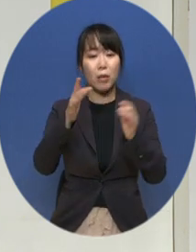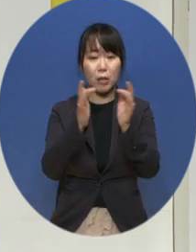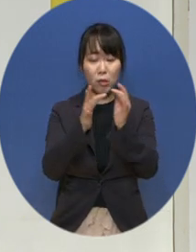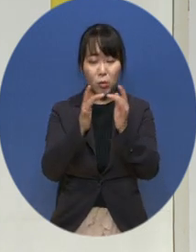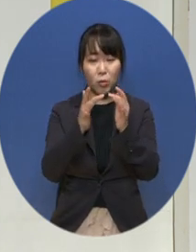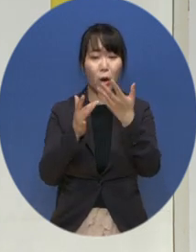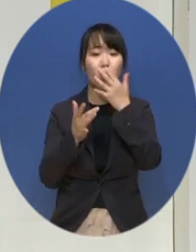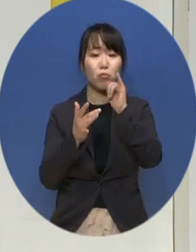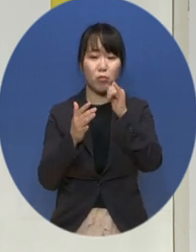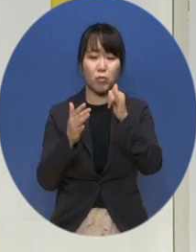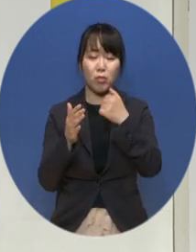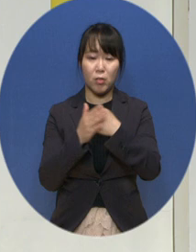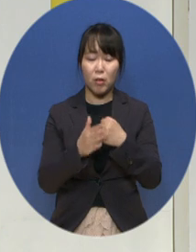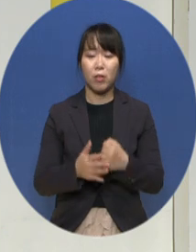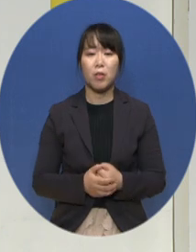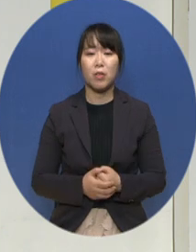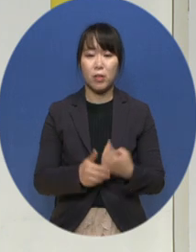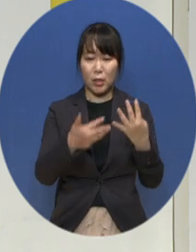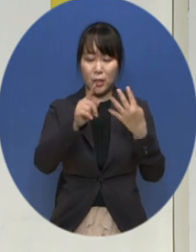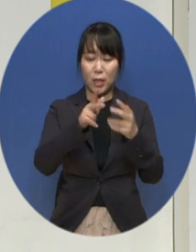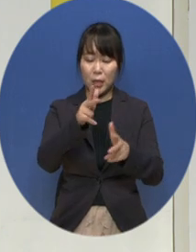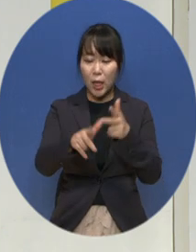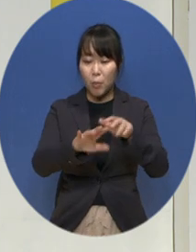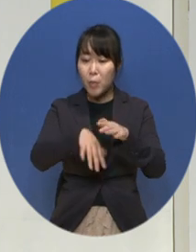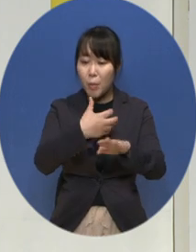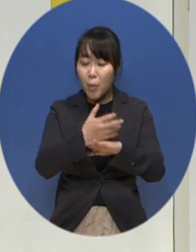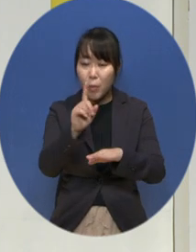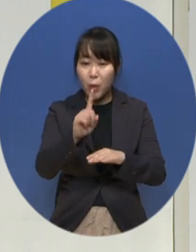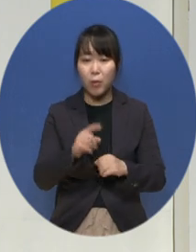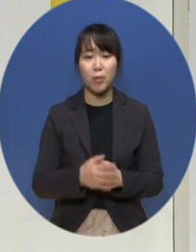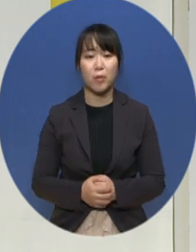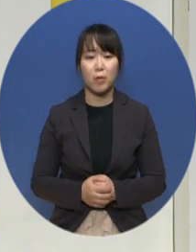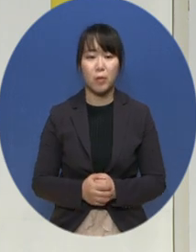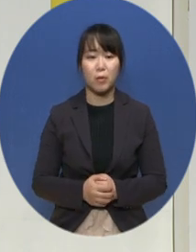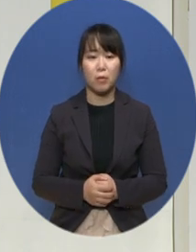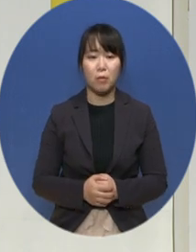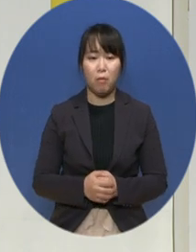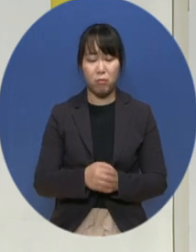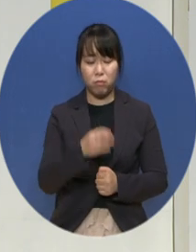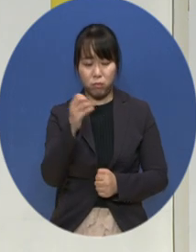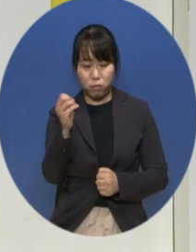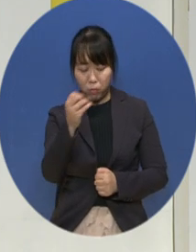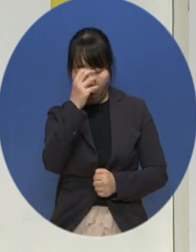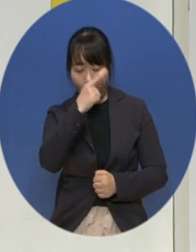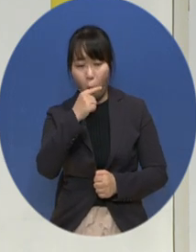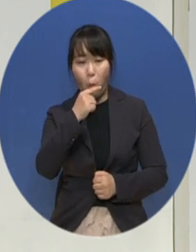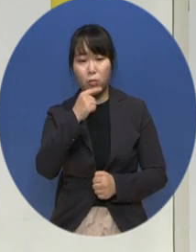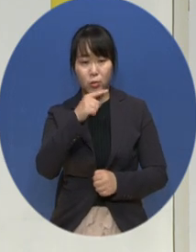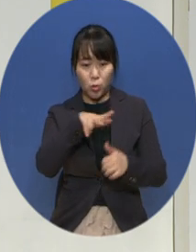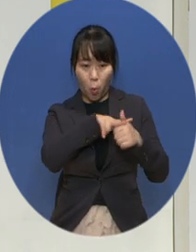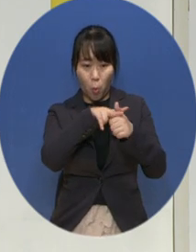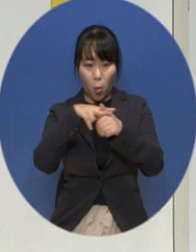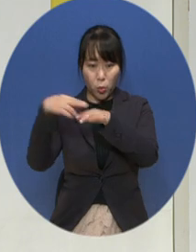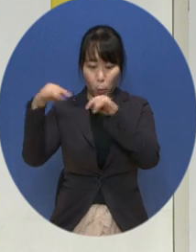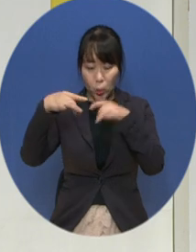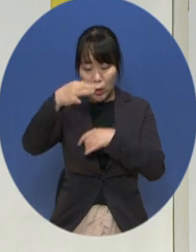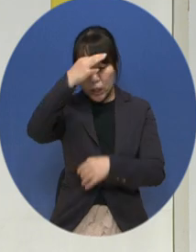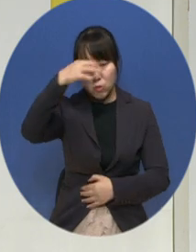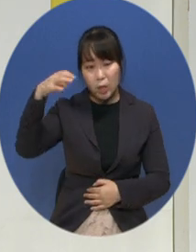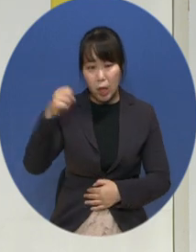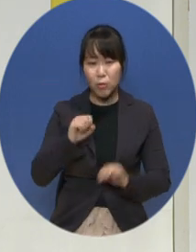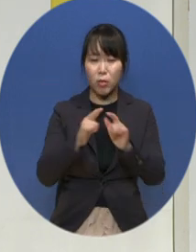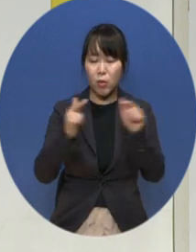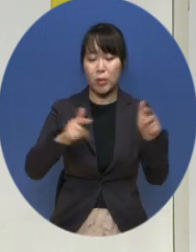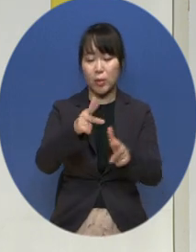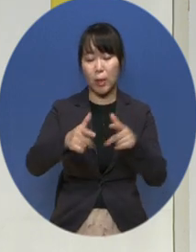이제 이렇게 할 수 있는 거니까 4 짠 산업 명운 고도의 정보통신기술을 기반으로 해서 4 여러